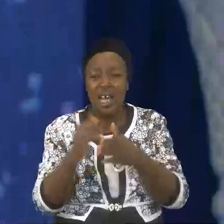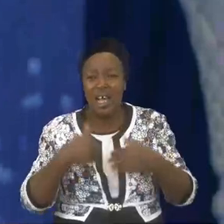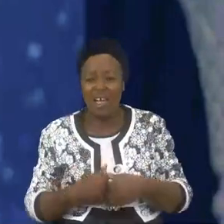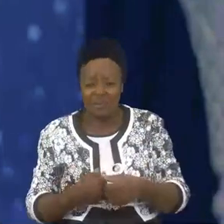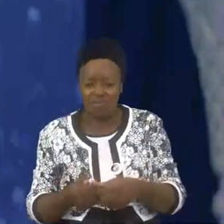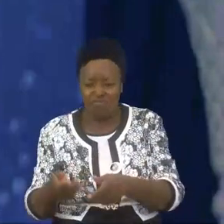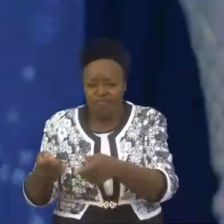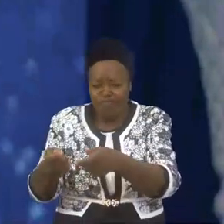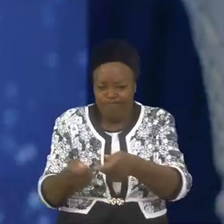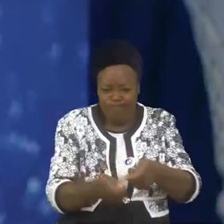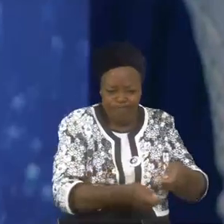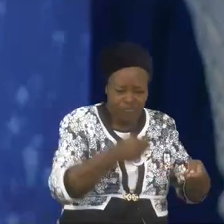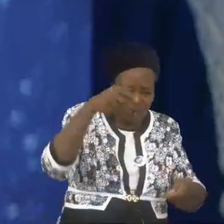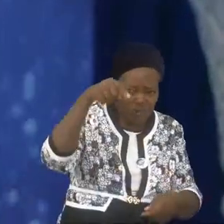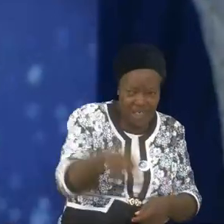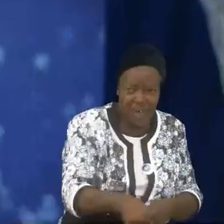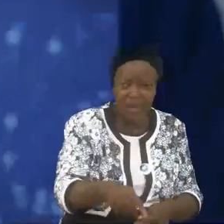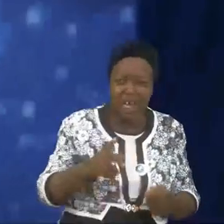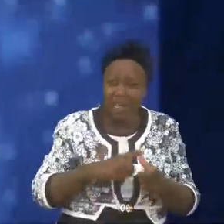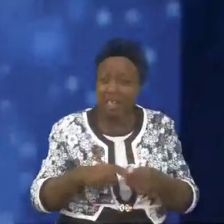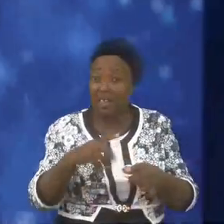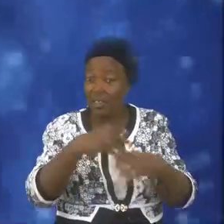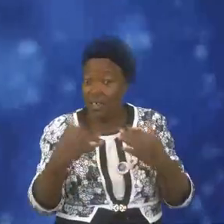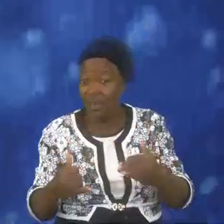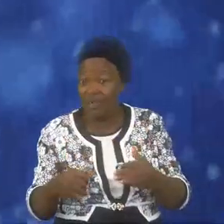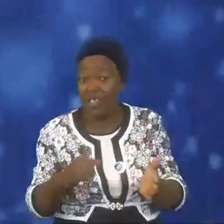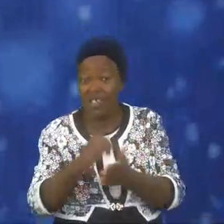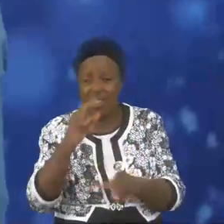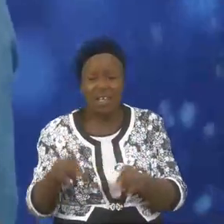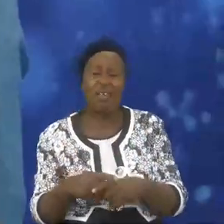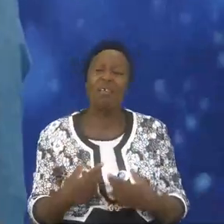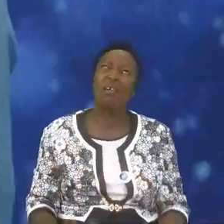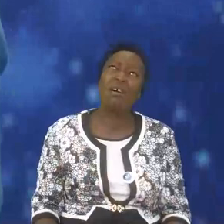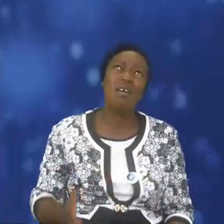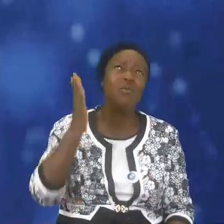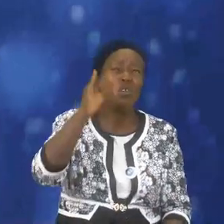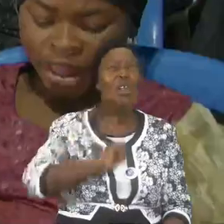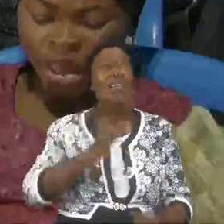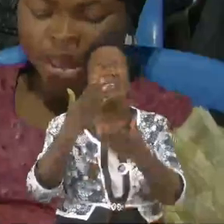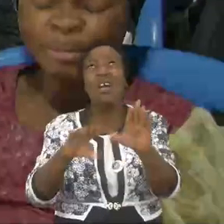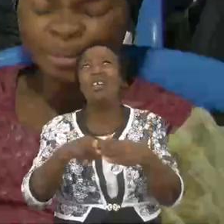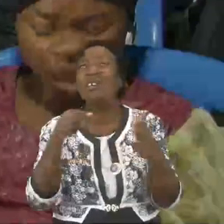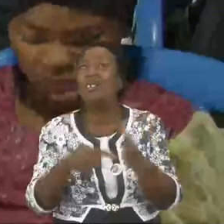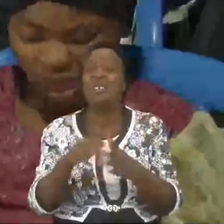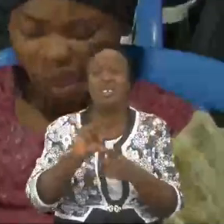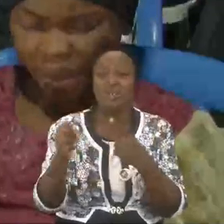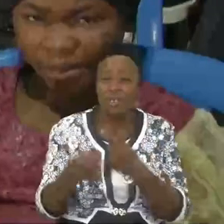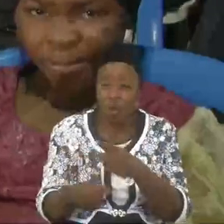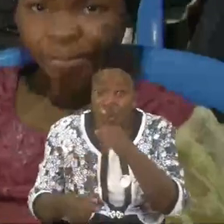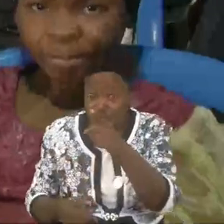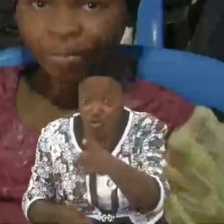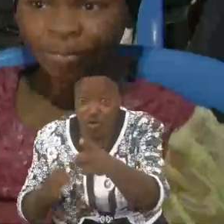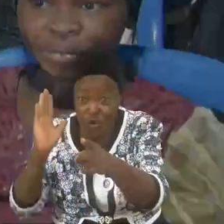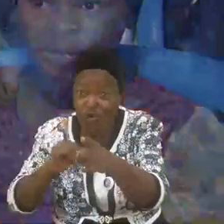qui t'a mis à terre. Et maintenant, est-ce que je vais encore mourir dans cette situation? Tu ne